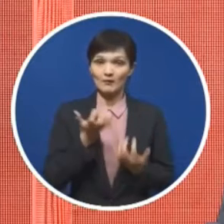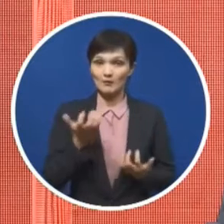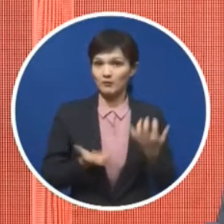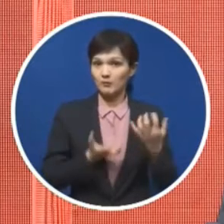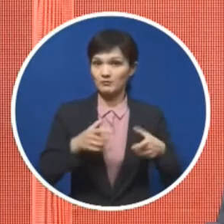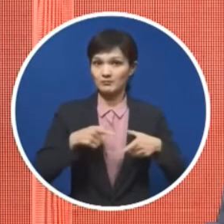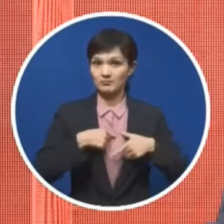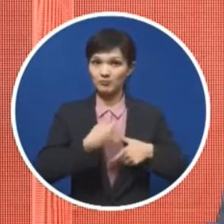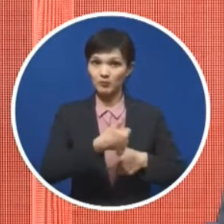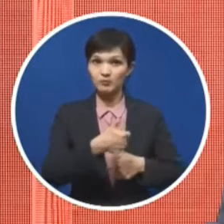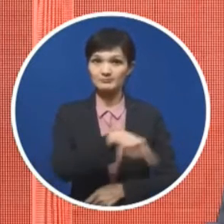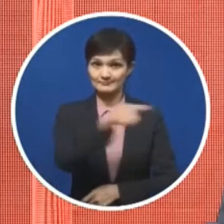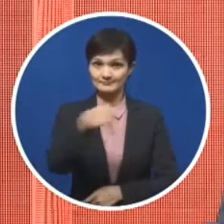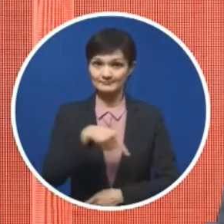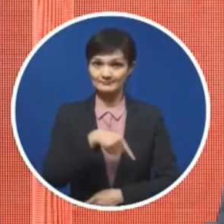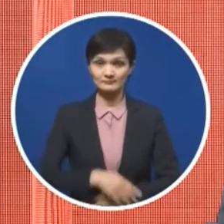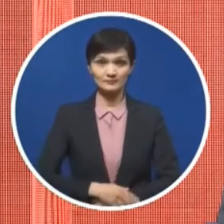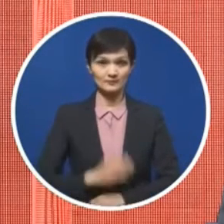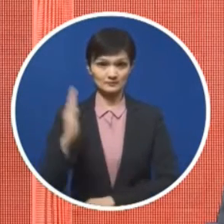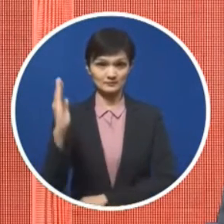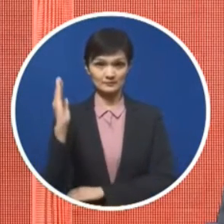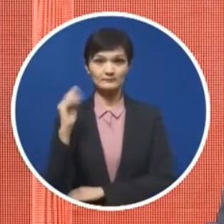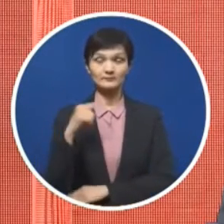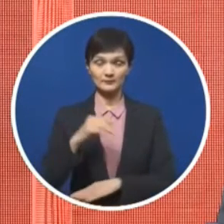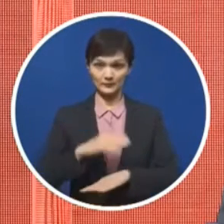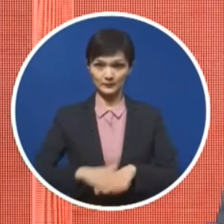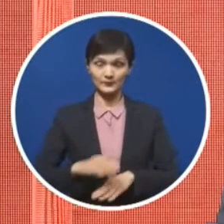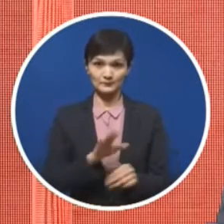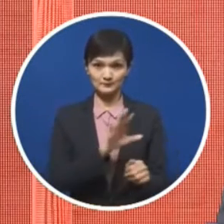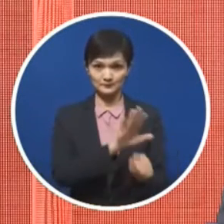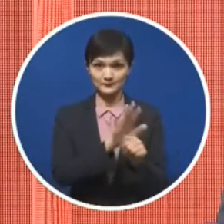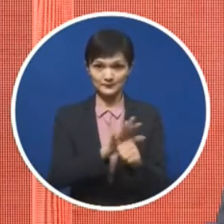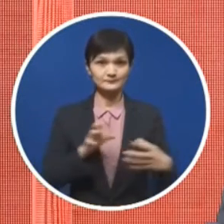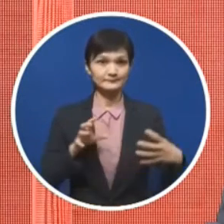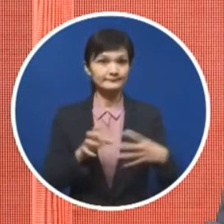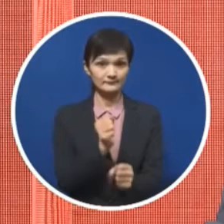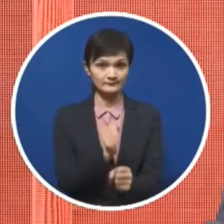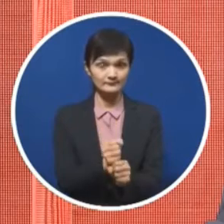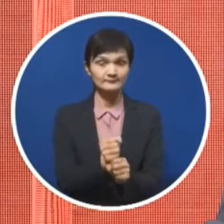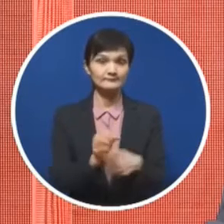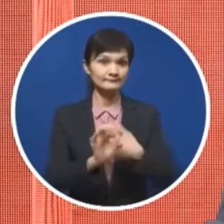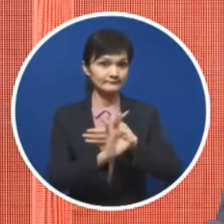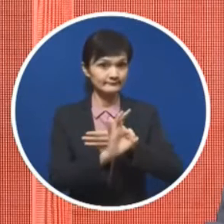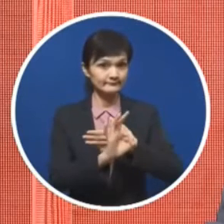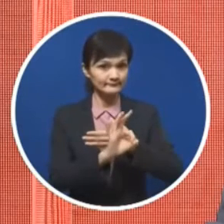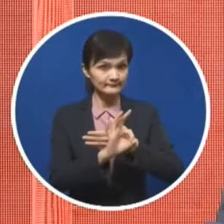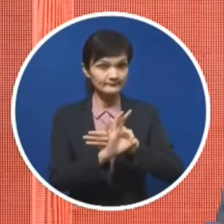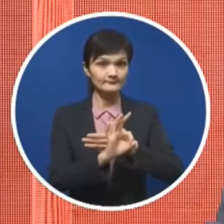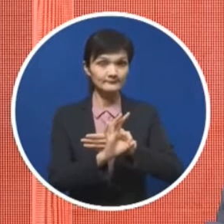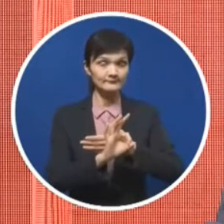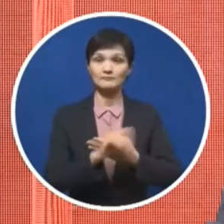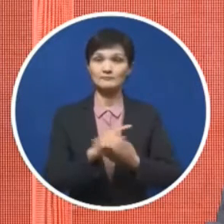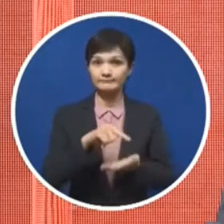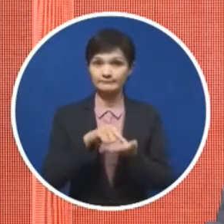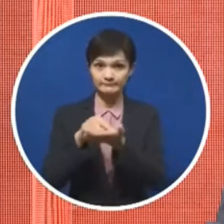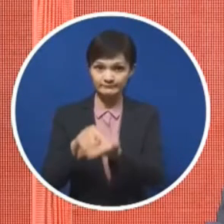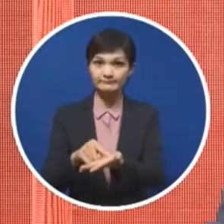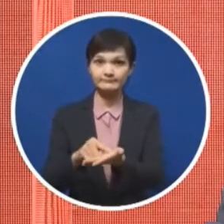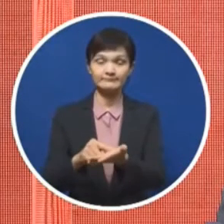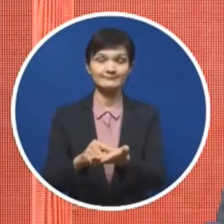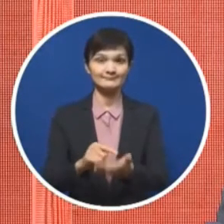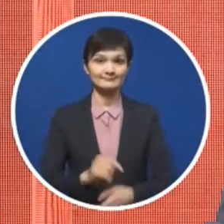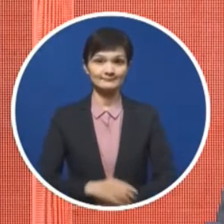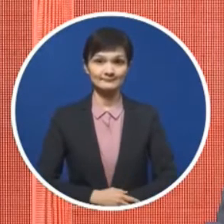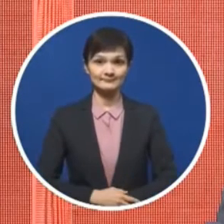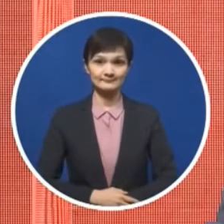政府会全力协助跟合作，尝试用多元的管道，希